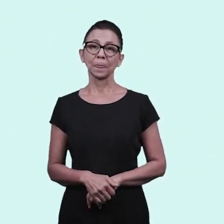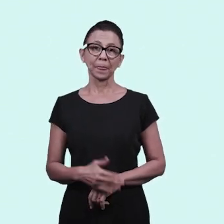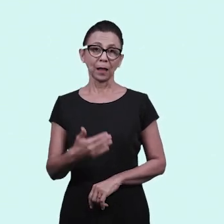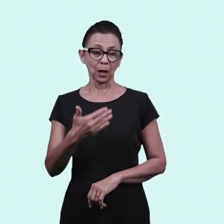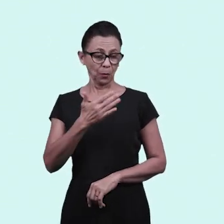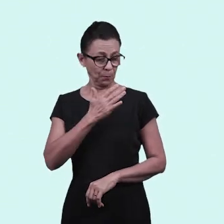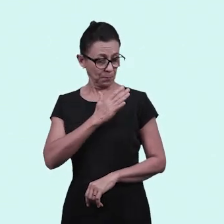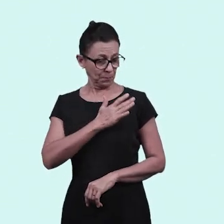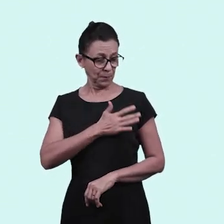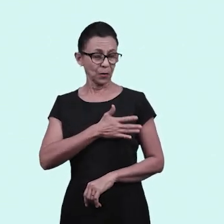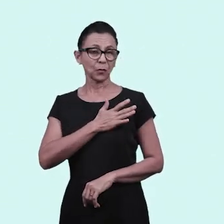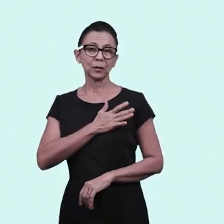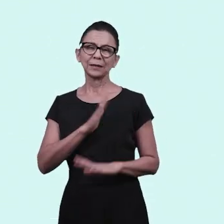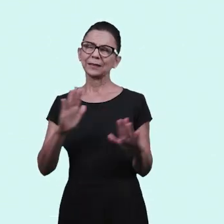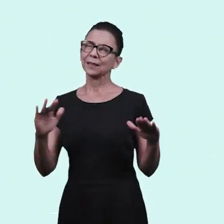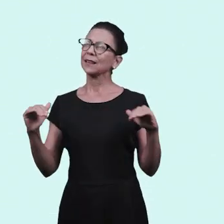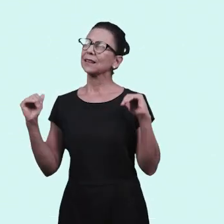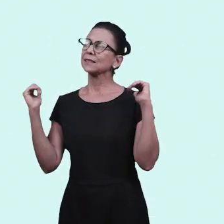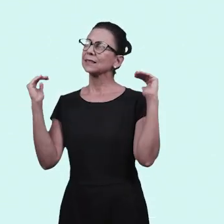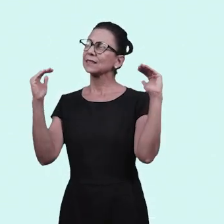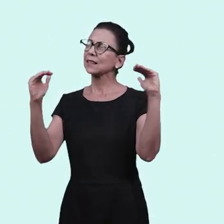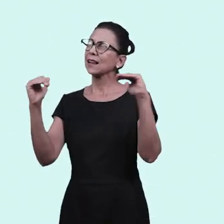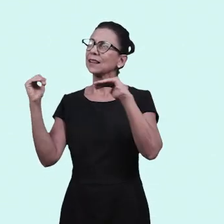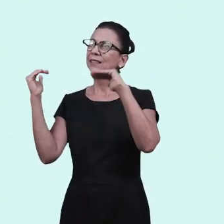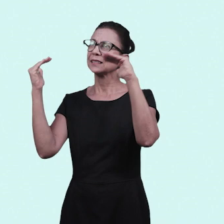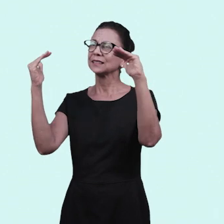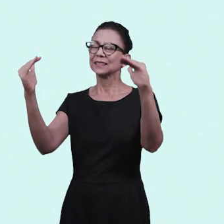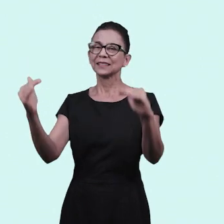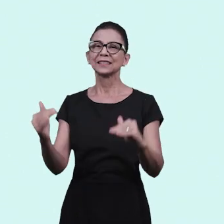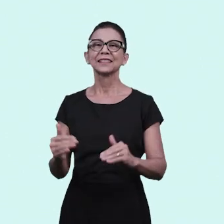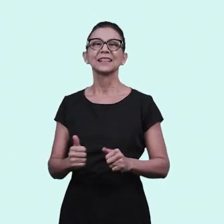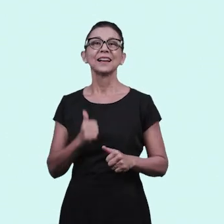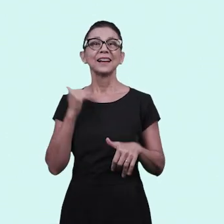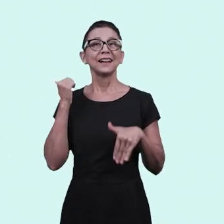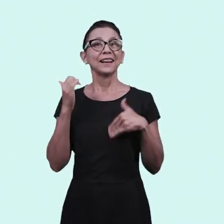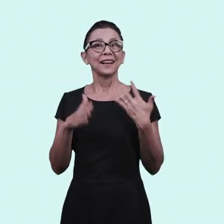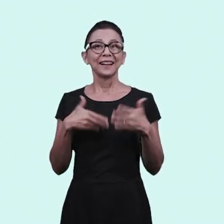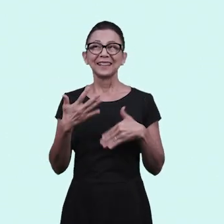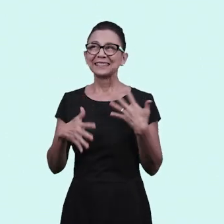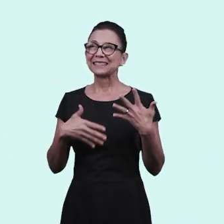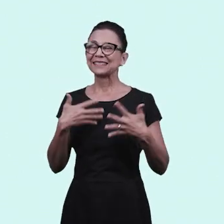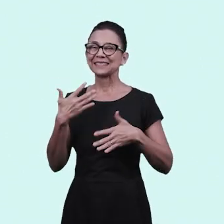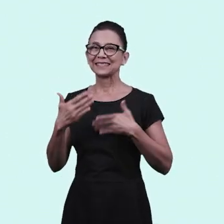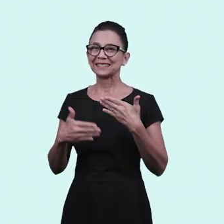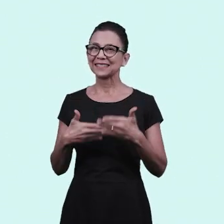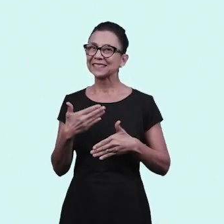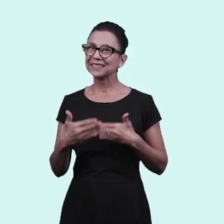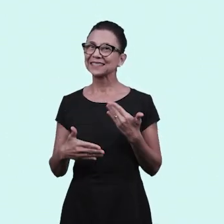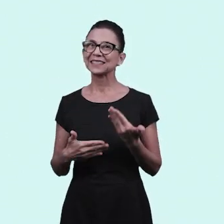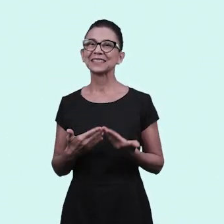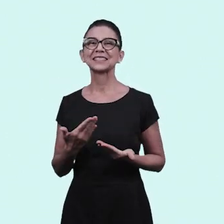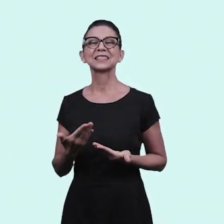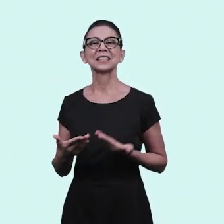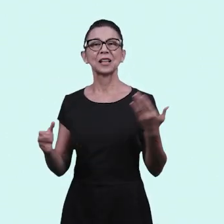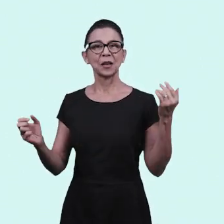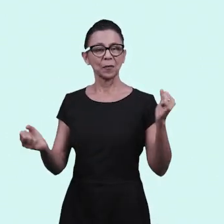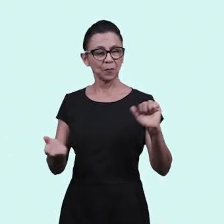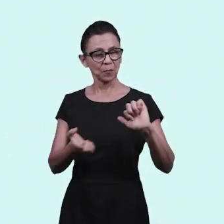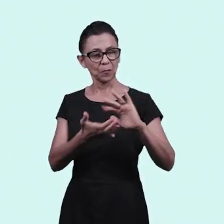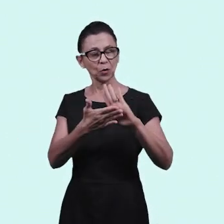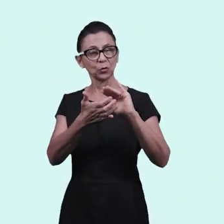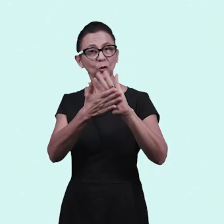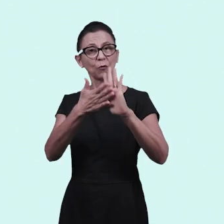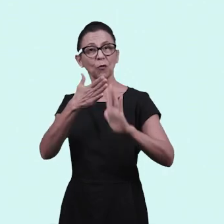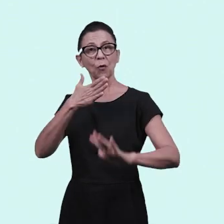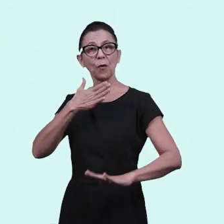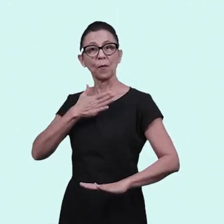Car mon cœur exulte, il saute de joie, et avec mon chant, je